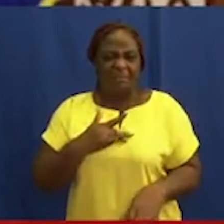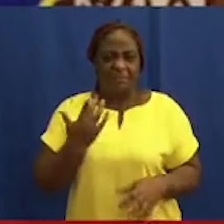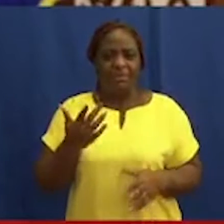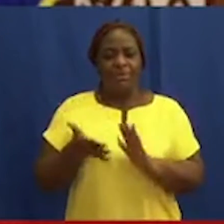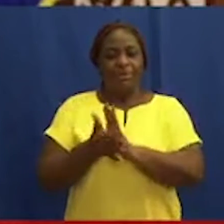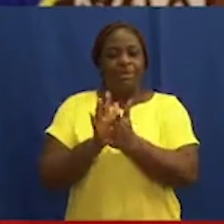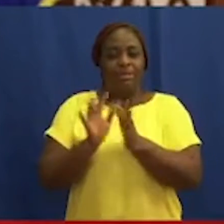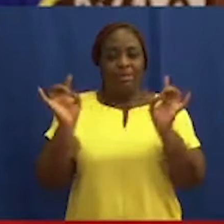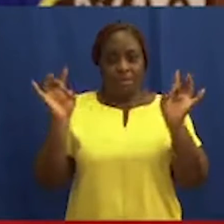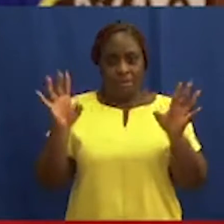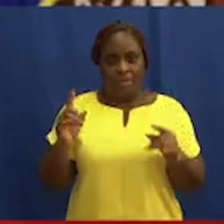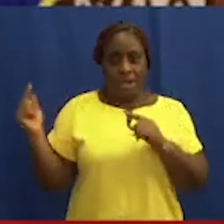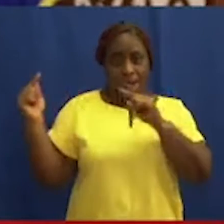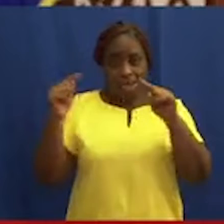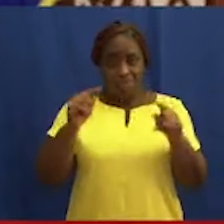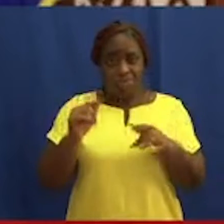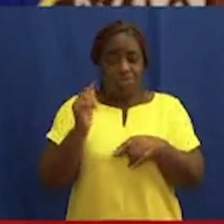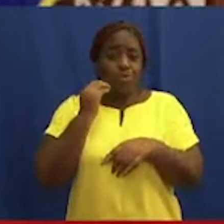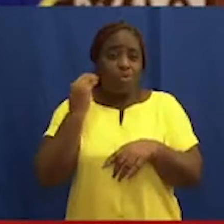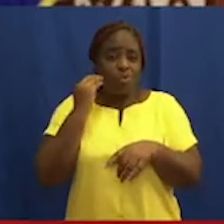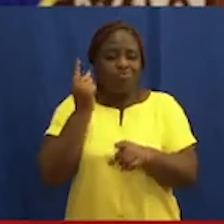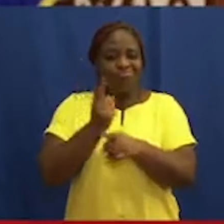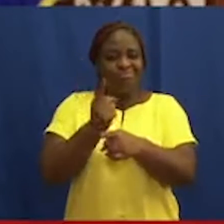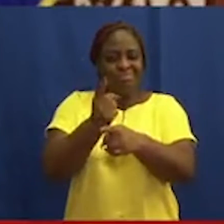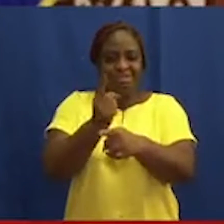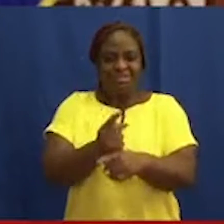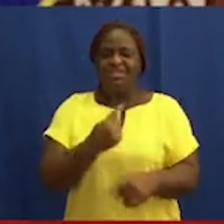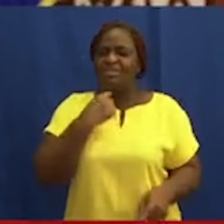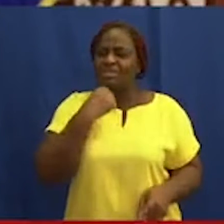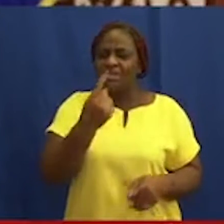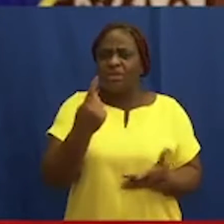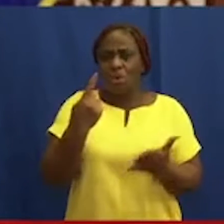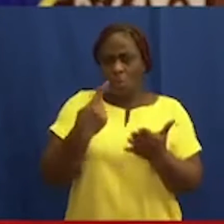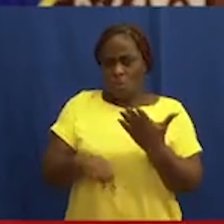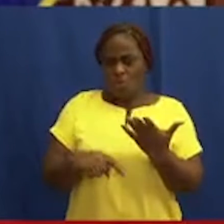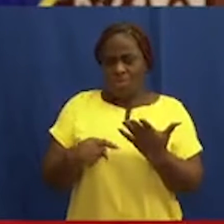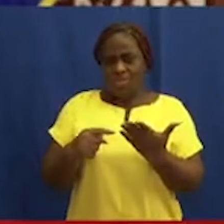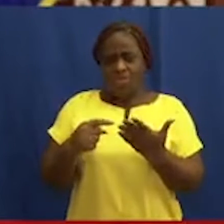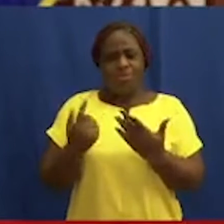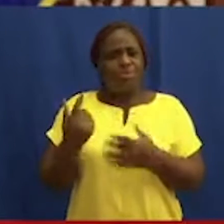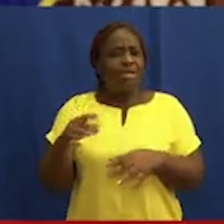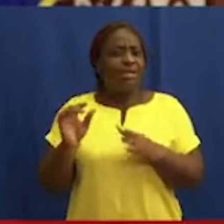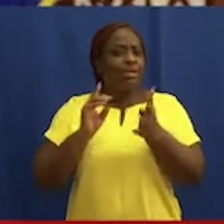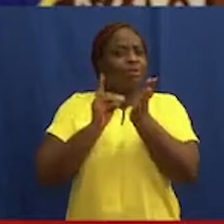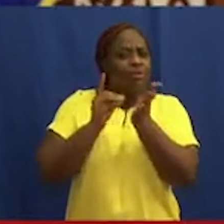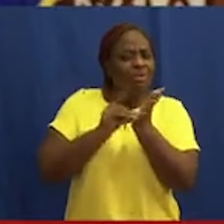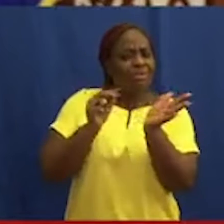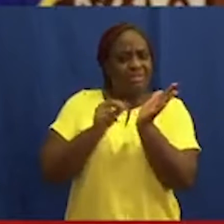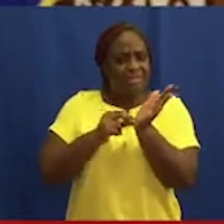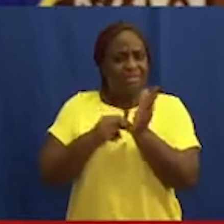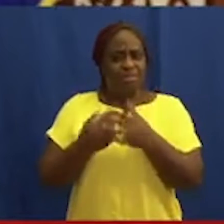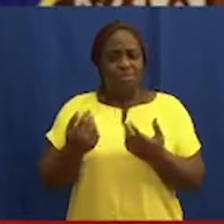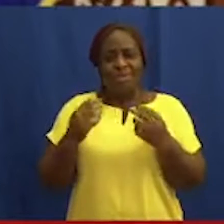cikin hadari. Na rika shigowa gidajenku domin shaida muku abinda kwararru suke ganowa game